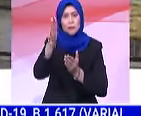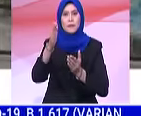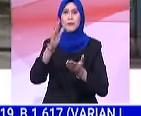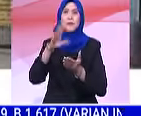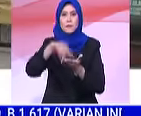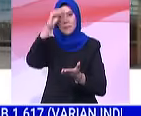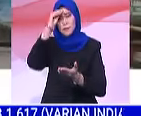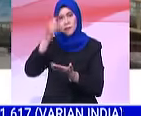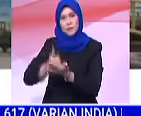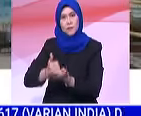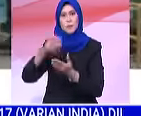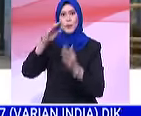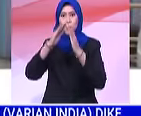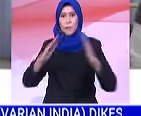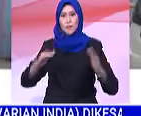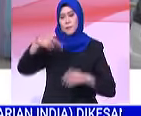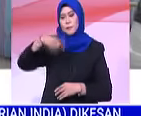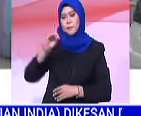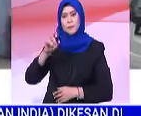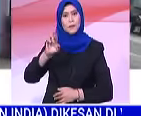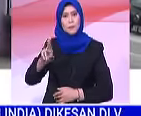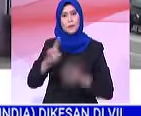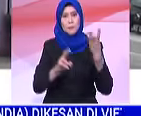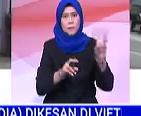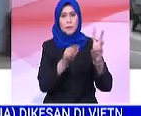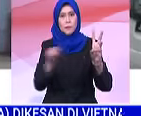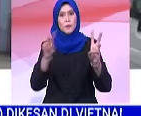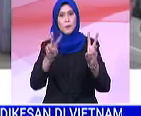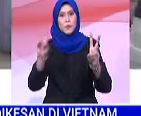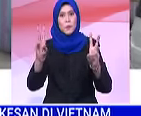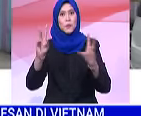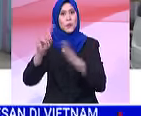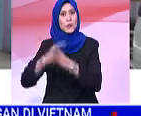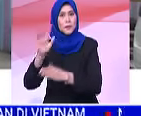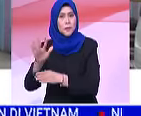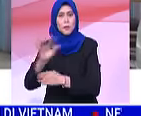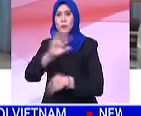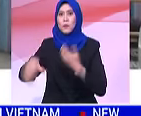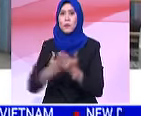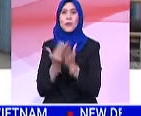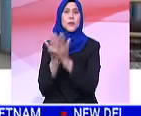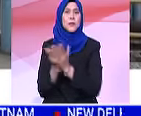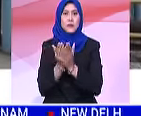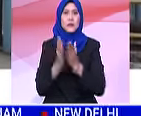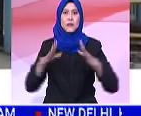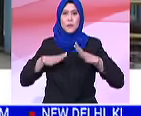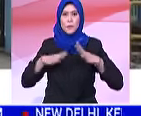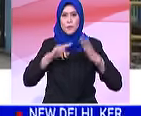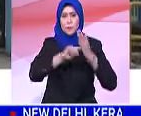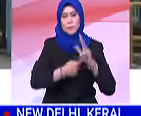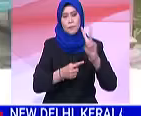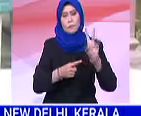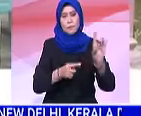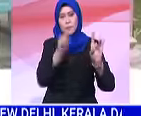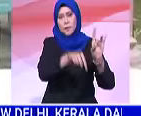dan pembelajaran di rumah PDPR pada 16 hingga 27 Mei. Semua sekolah akan bercuti pertengahan tahun bermula 28